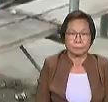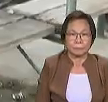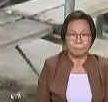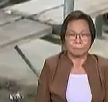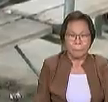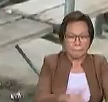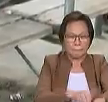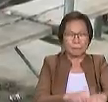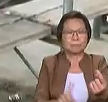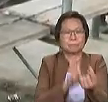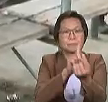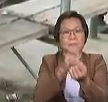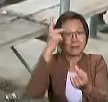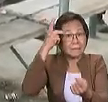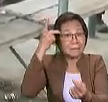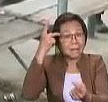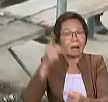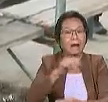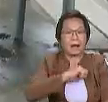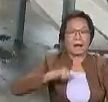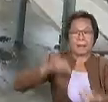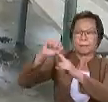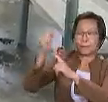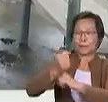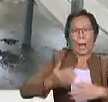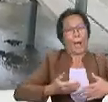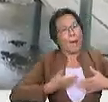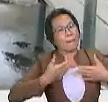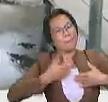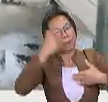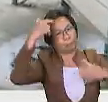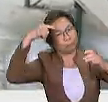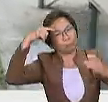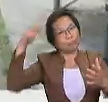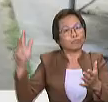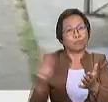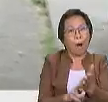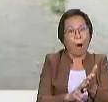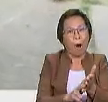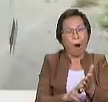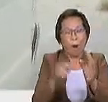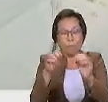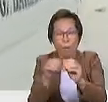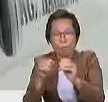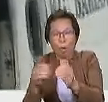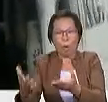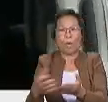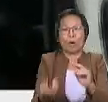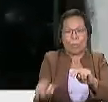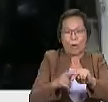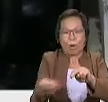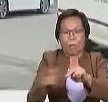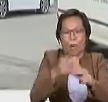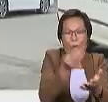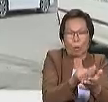ketika ditemui di keningau ahli persatuan ini gembira kerana keputusan berkenaan akan meningkatkan pendapatan harian